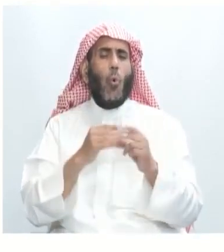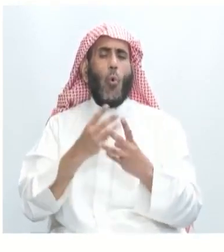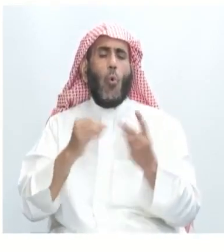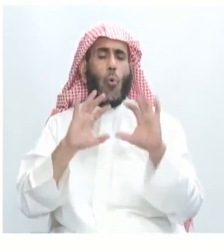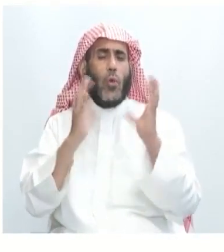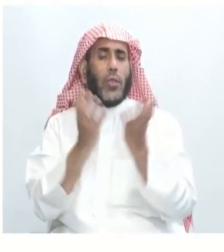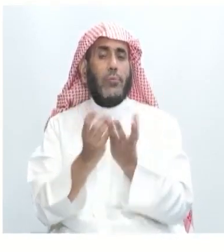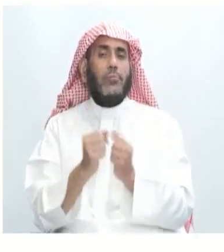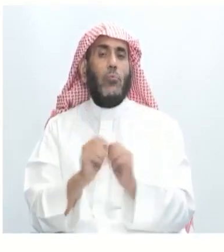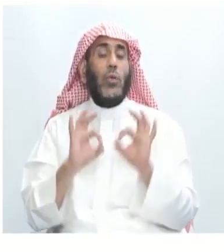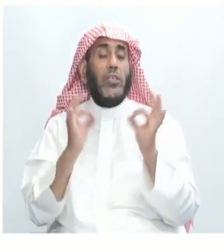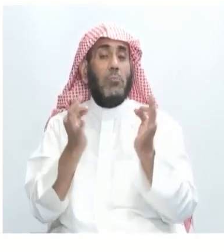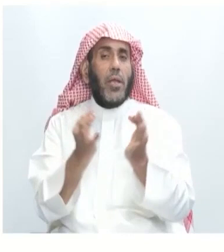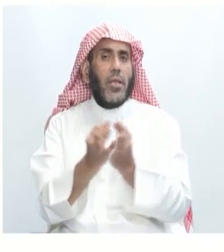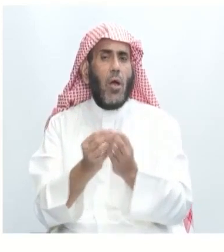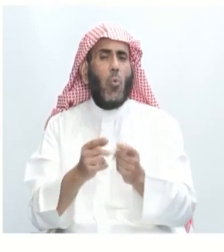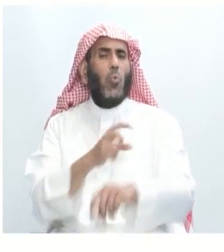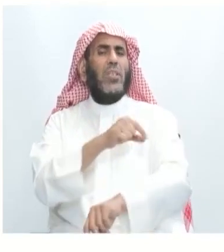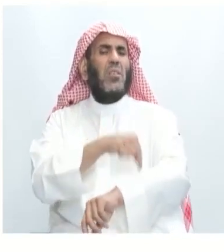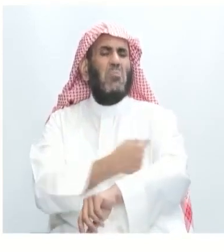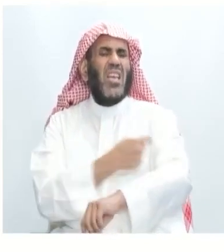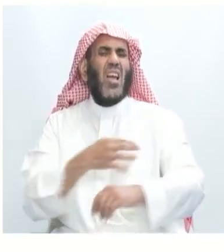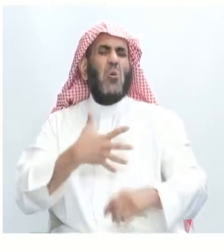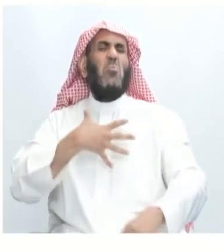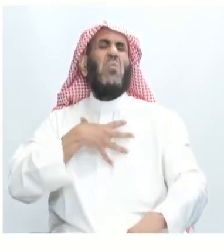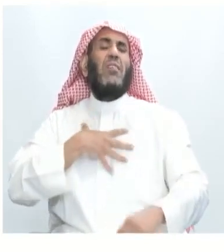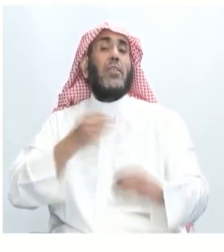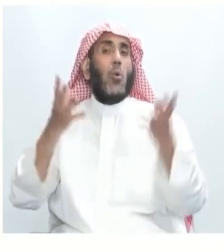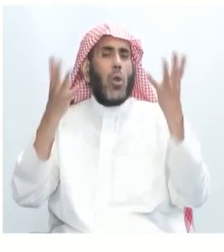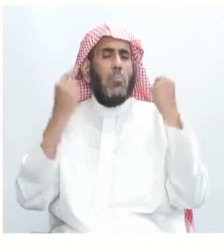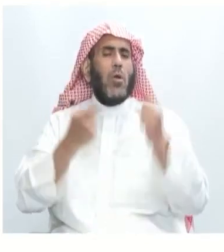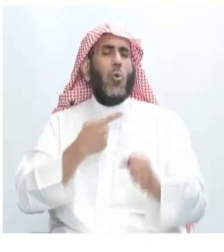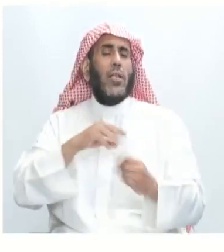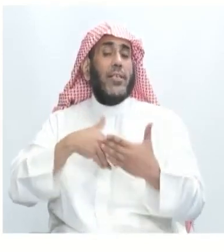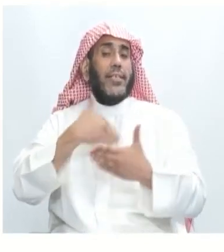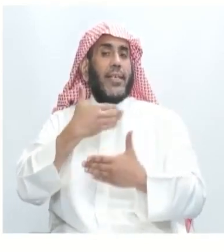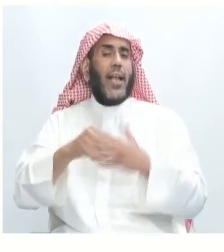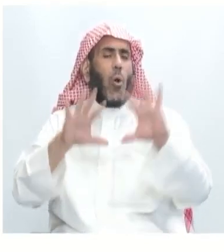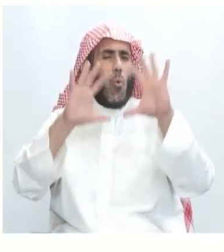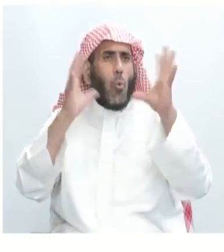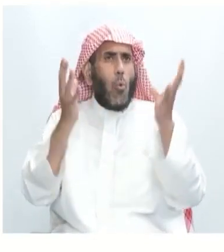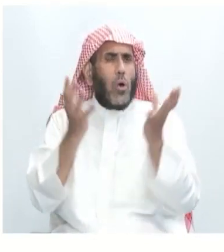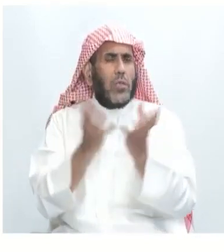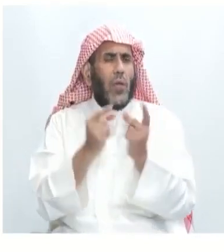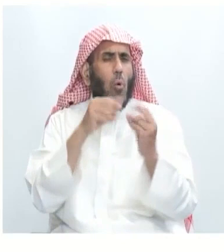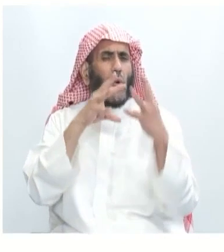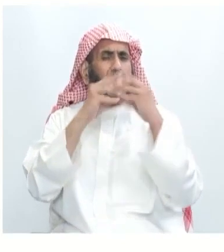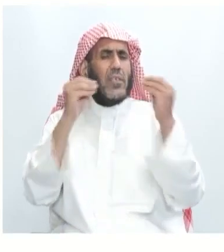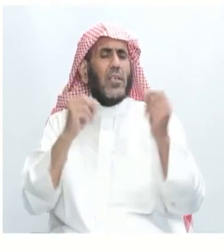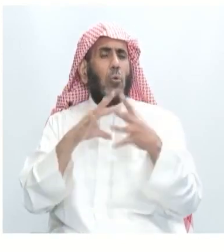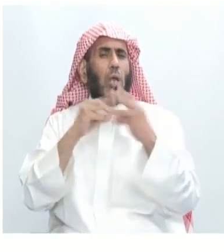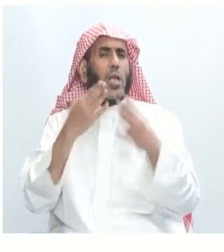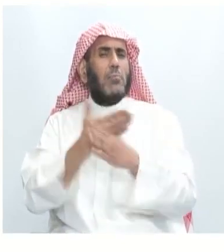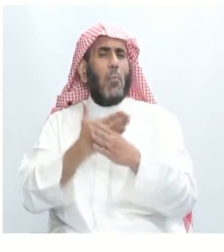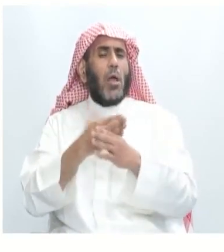الظواهر الطبيعيه والاجتماعيه والطبيه والنفسيه والعلميه ويحتاج الى وصفها وتفسيرها وتحليل